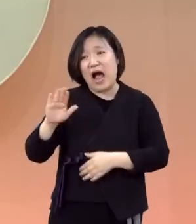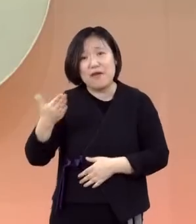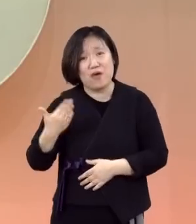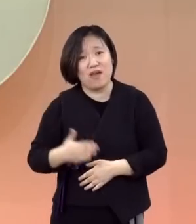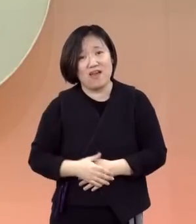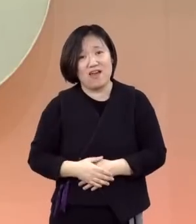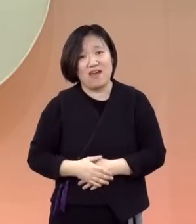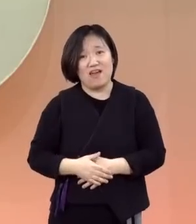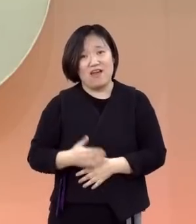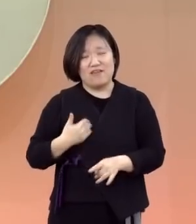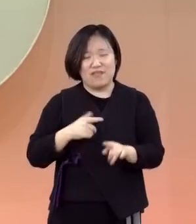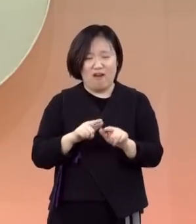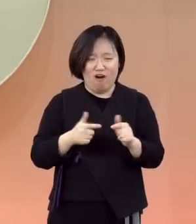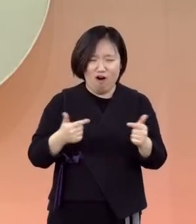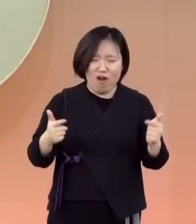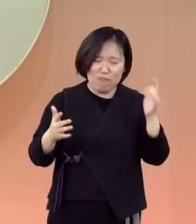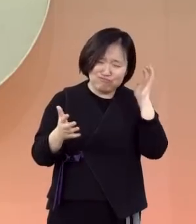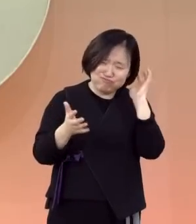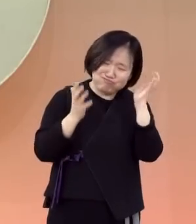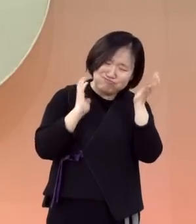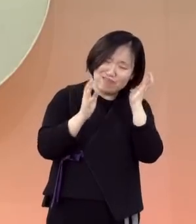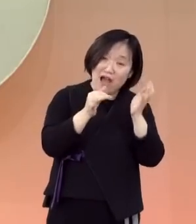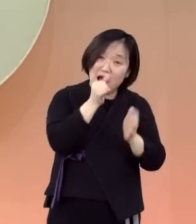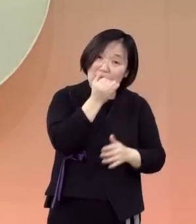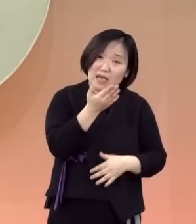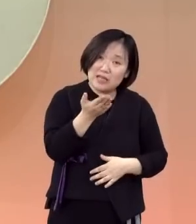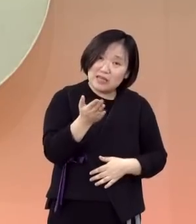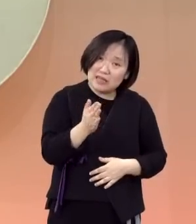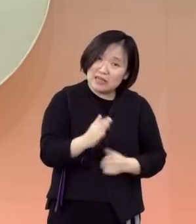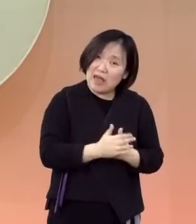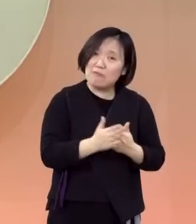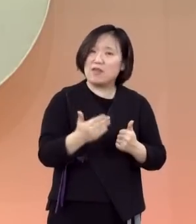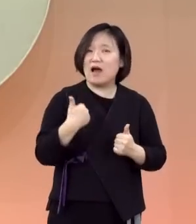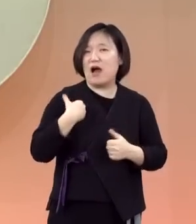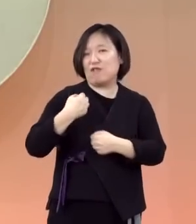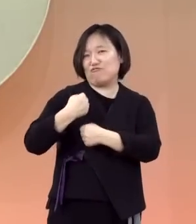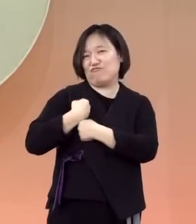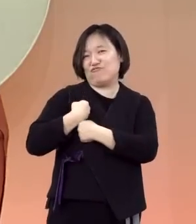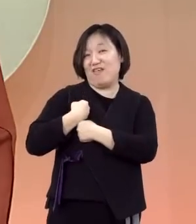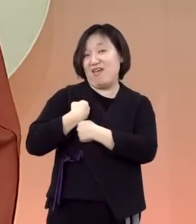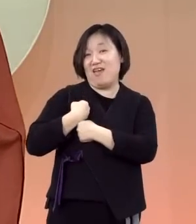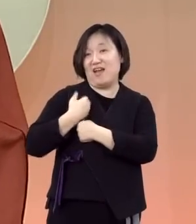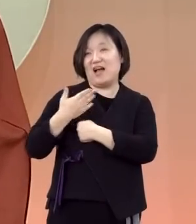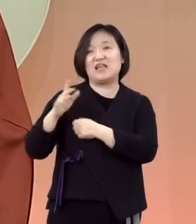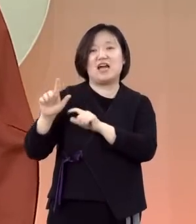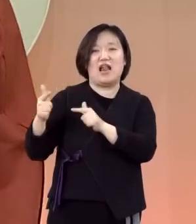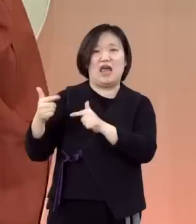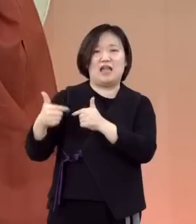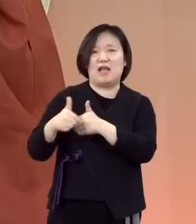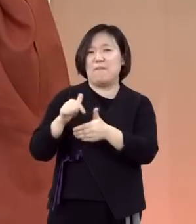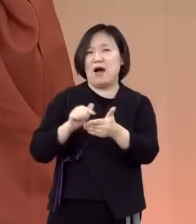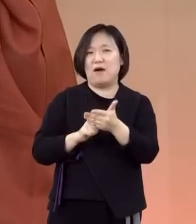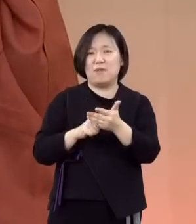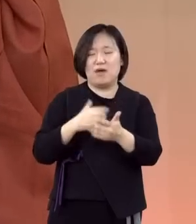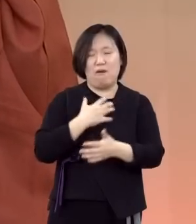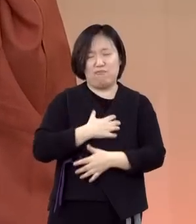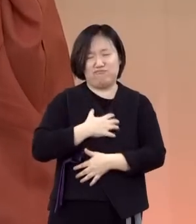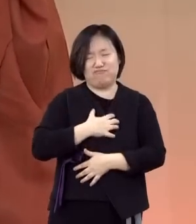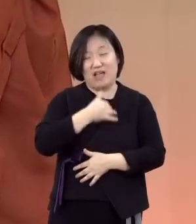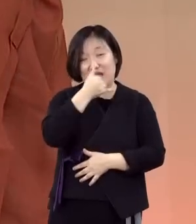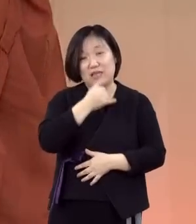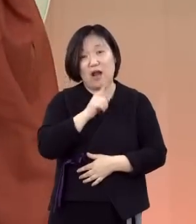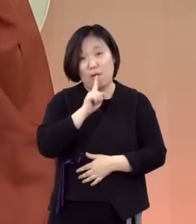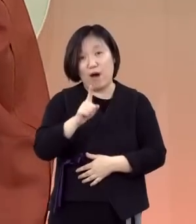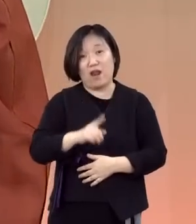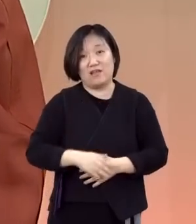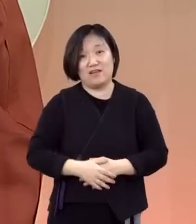예정이었지만, 여러가지 복잡한감정때문에가지못하고괴로워하고있다고말했다.그러자그녀가말했다